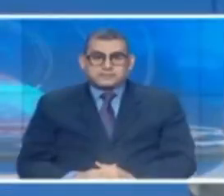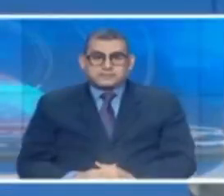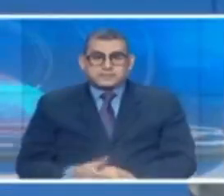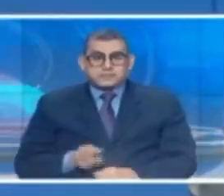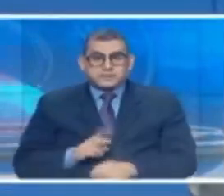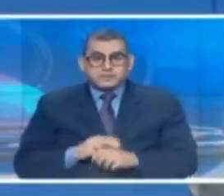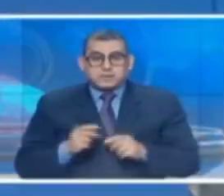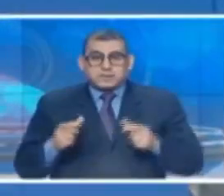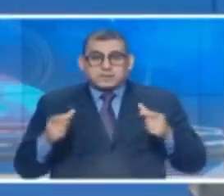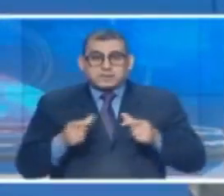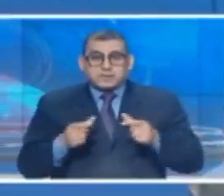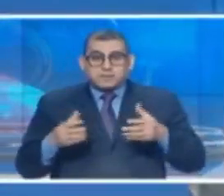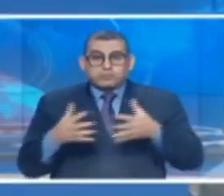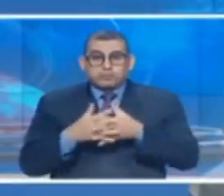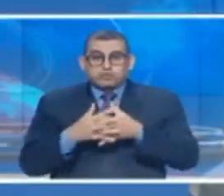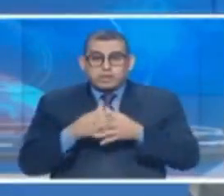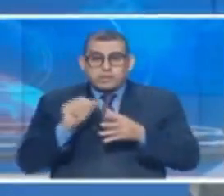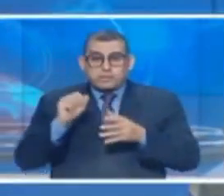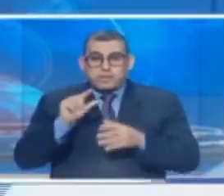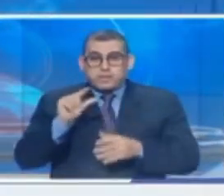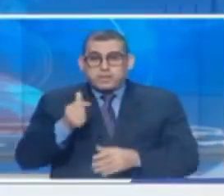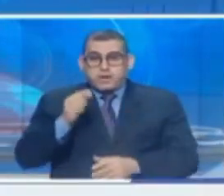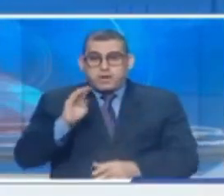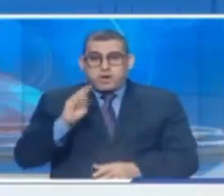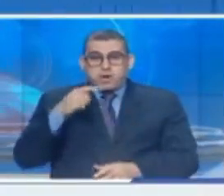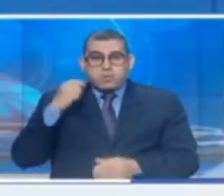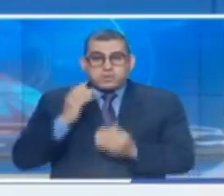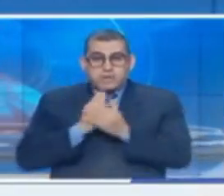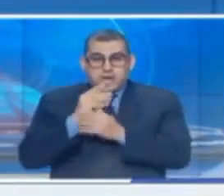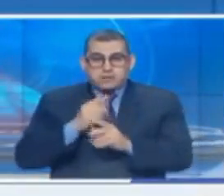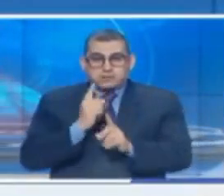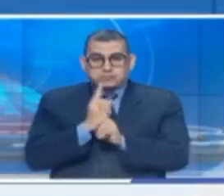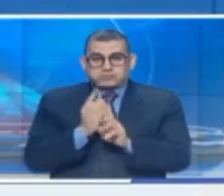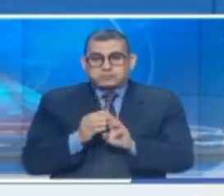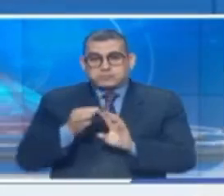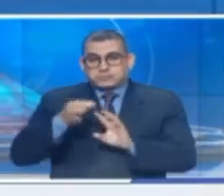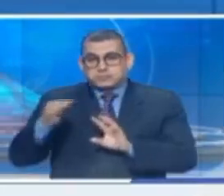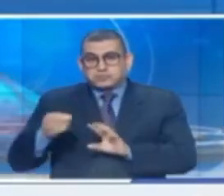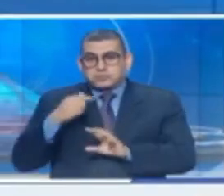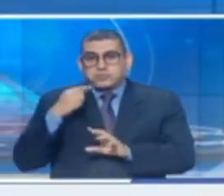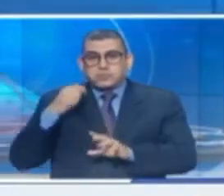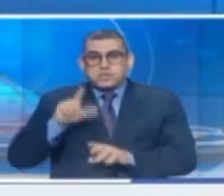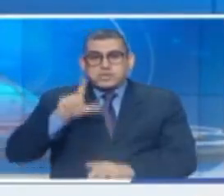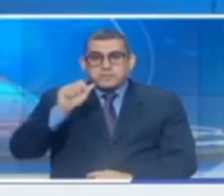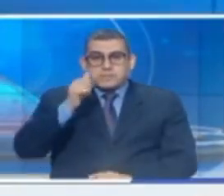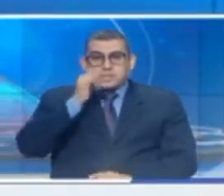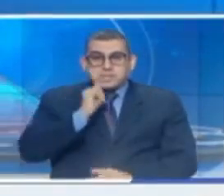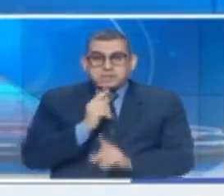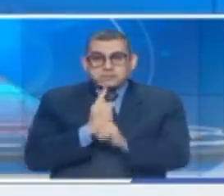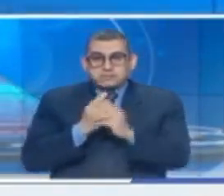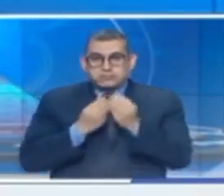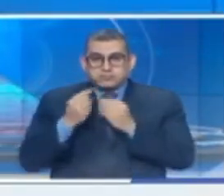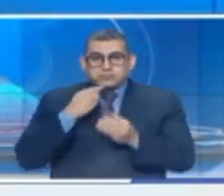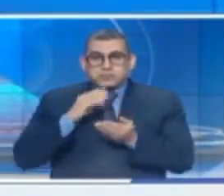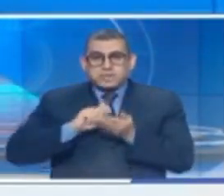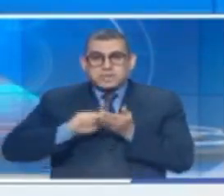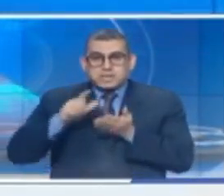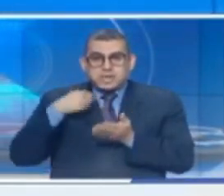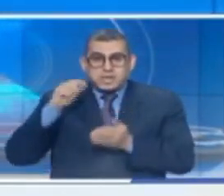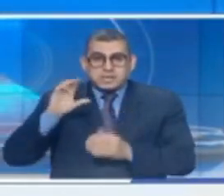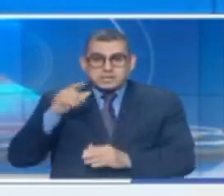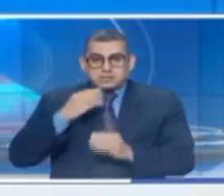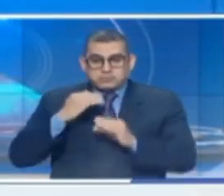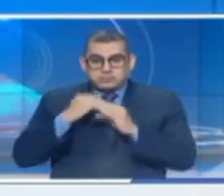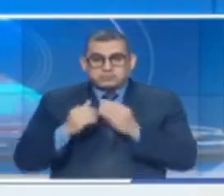على هامش مشاركته في منتدى دكار، التقى وزير الخارجيه سامح شكري الرئيس السنغالي ماكي سال، وقام بتسليمه رساله من الرئيس